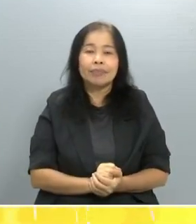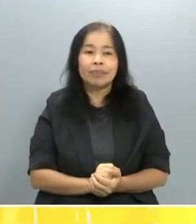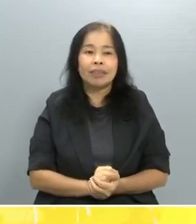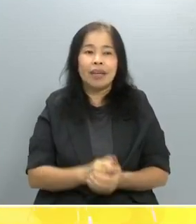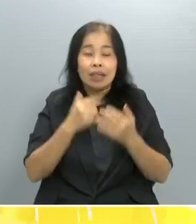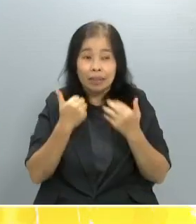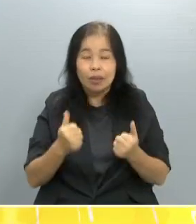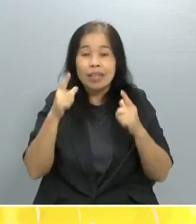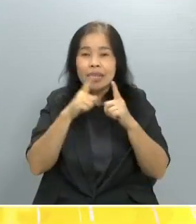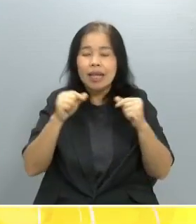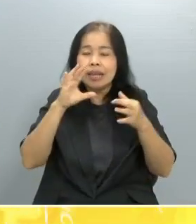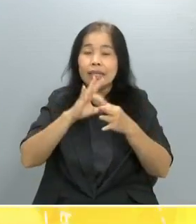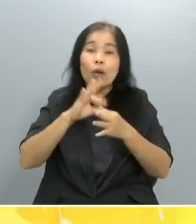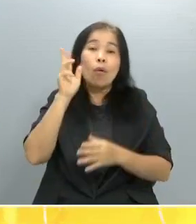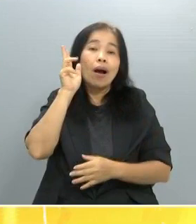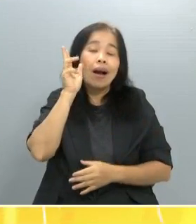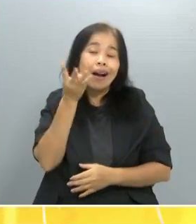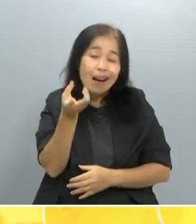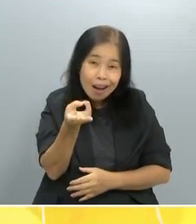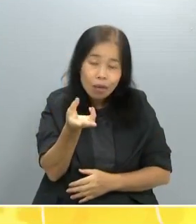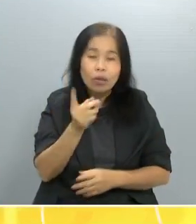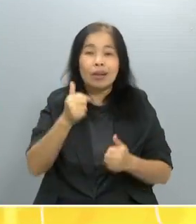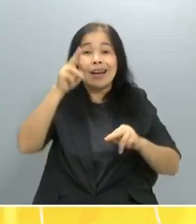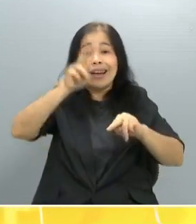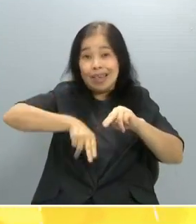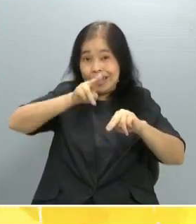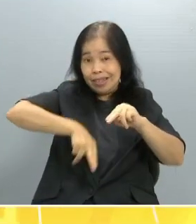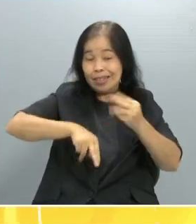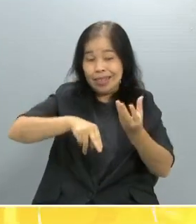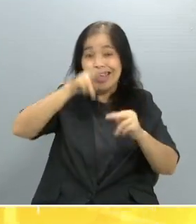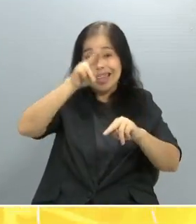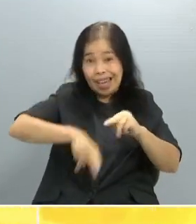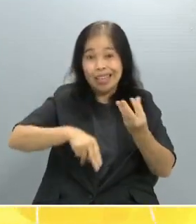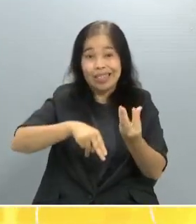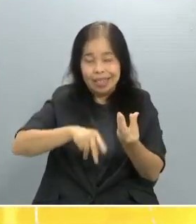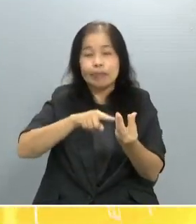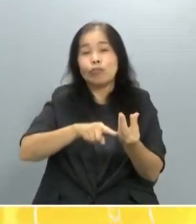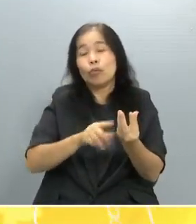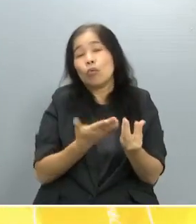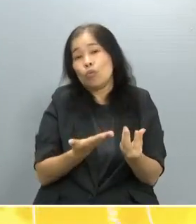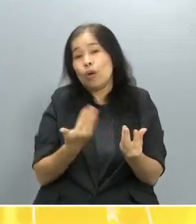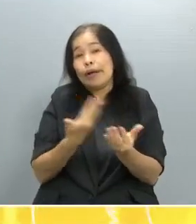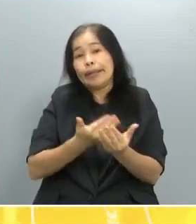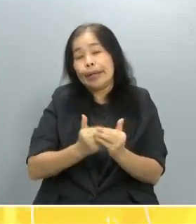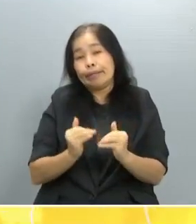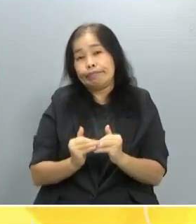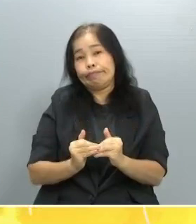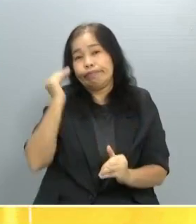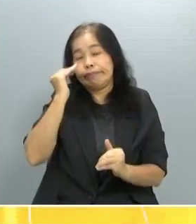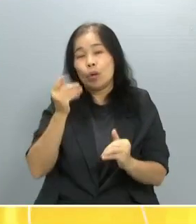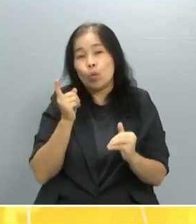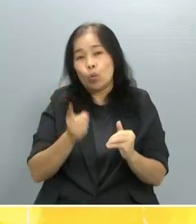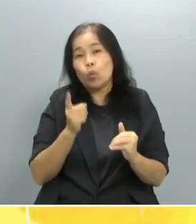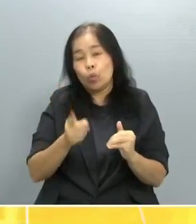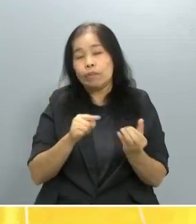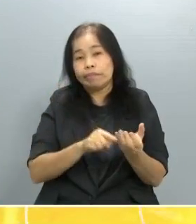เรื่องเกี่วกับข้าว อย่างด้วยนำเสนอไข่ตอนนี้ก็ยังเป็ไข่คร้างเติราคาสูสุเป็นประวัิการอยู่นะครั ต